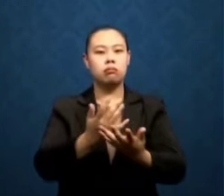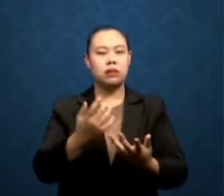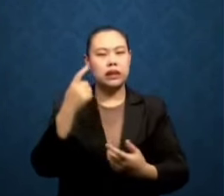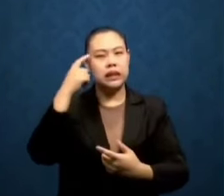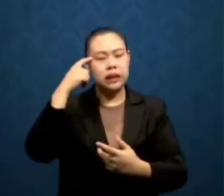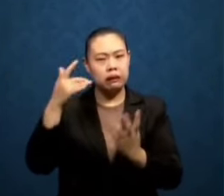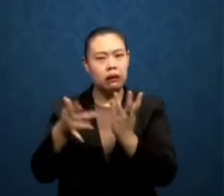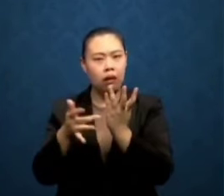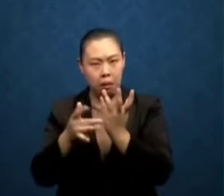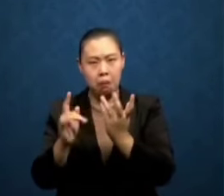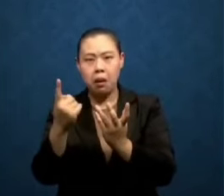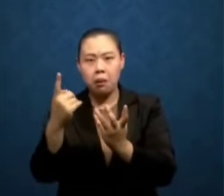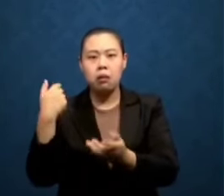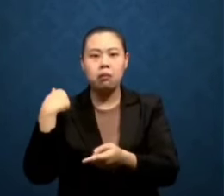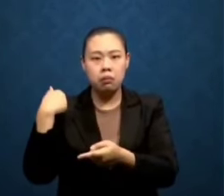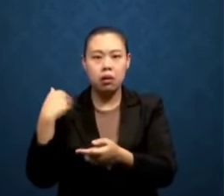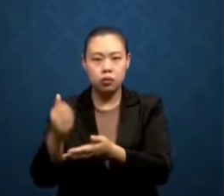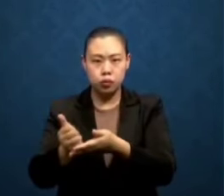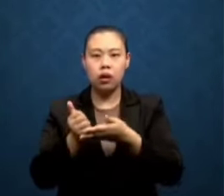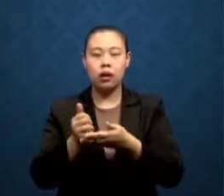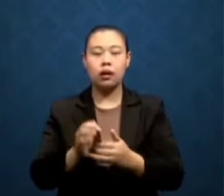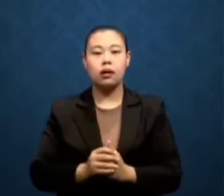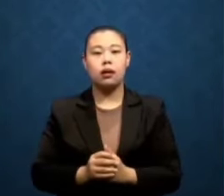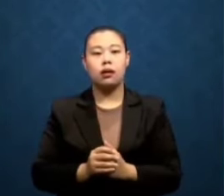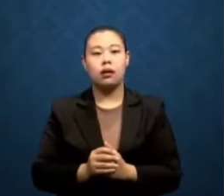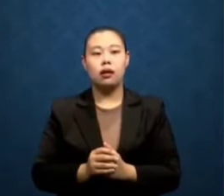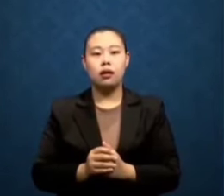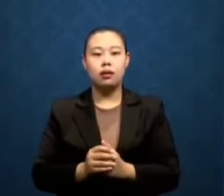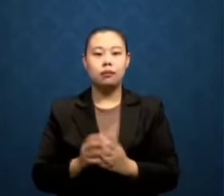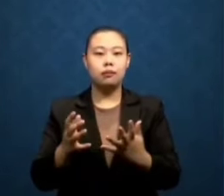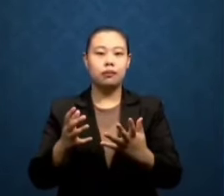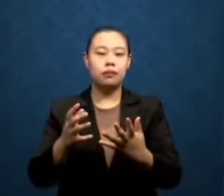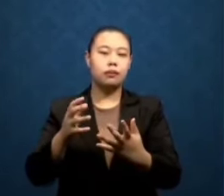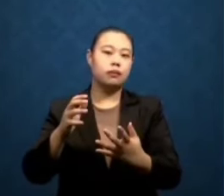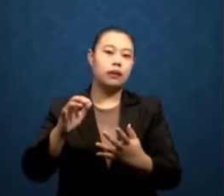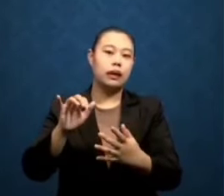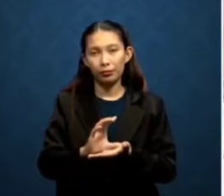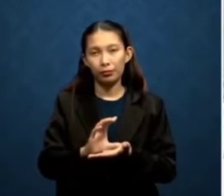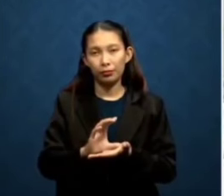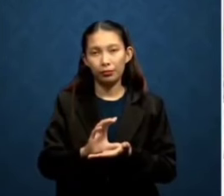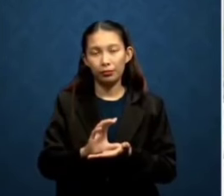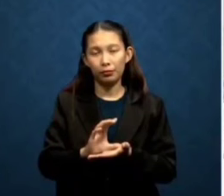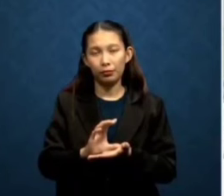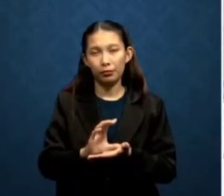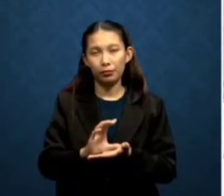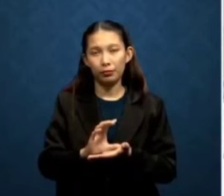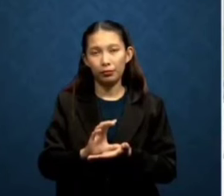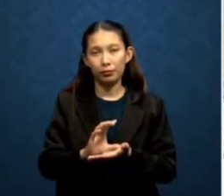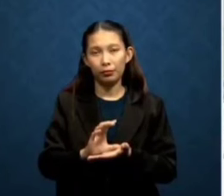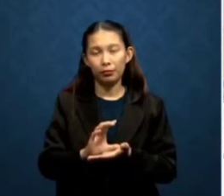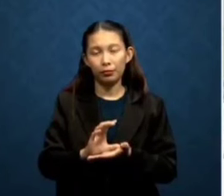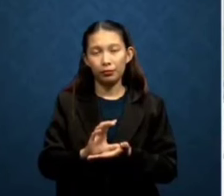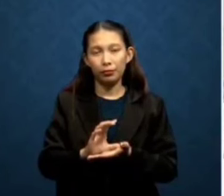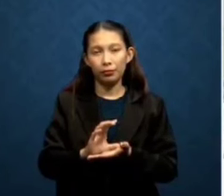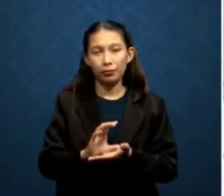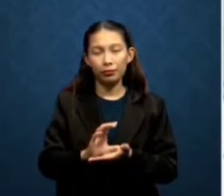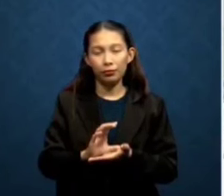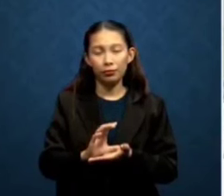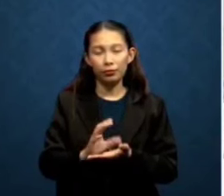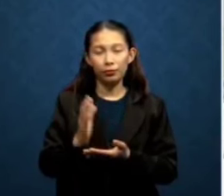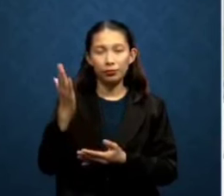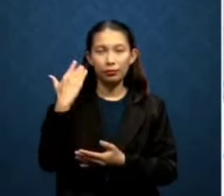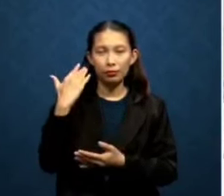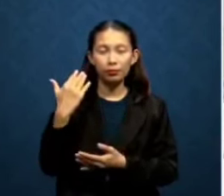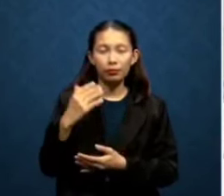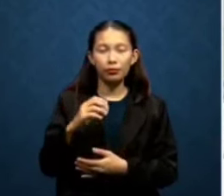กระทรวงมหาดไทยและหน่วยงานที่เกี่ยวข้องร่วมมือเพื่อเตรียมการตั้งรับน้ำท่วมภาคกลางโดยเร็วจากนั้นเข้าสู่วาระการพิจารณาเลือกกรรมการกอง